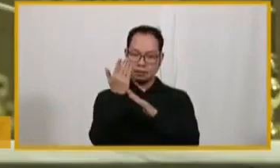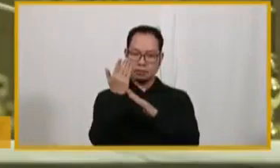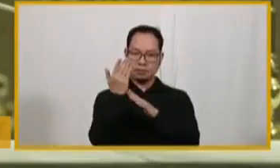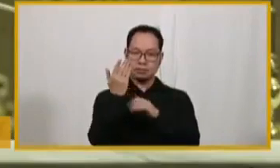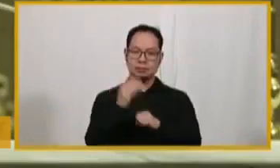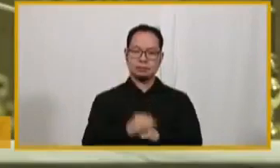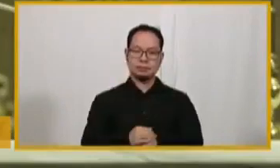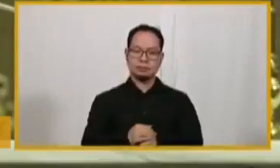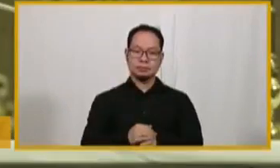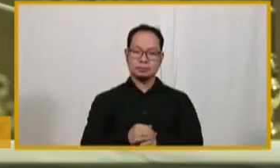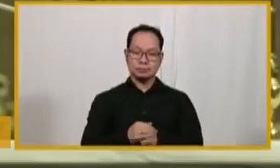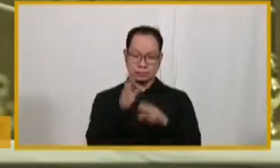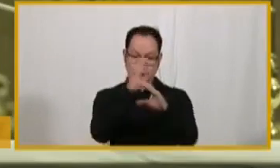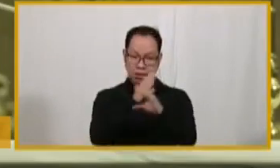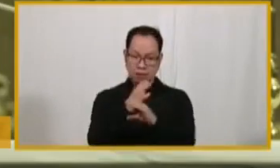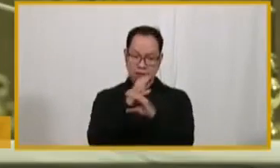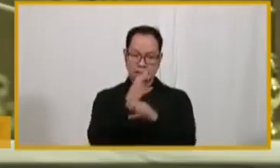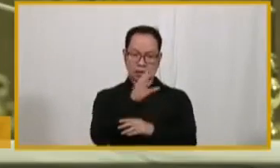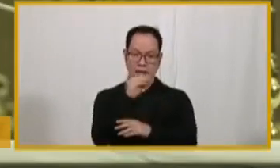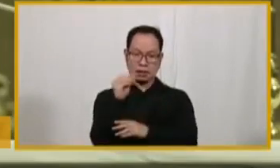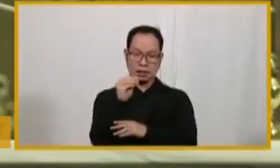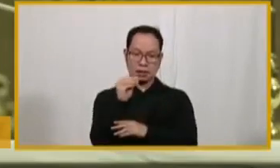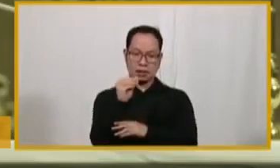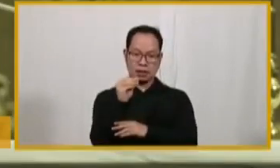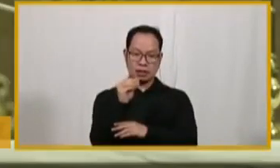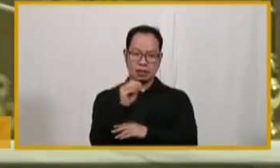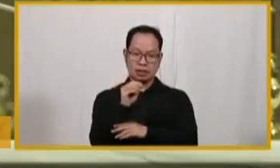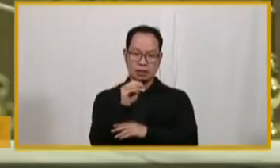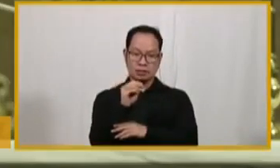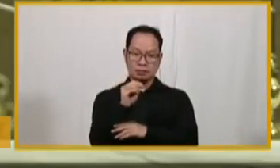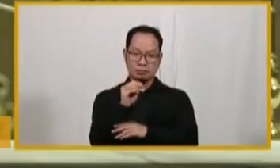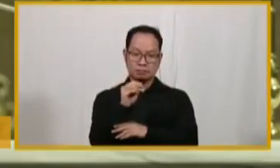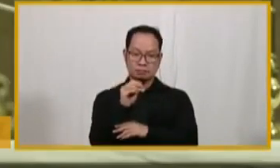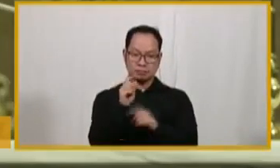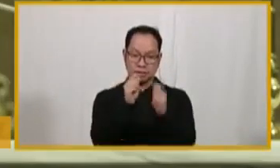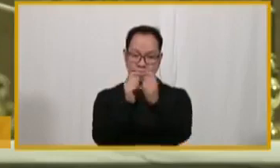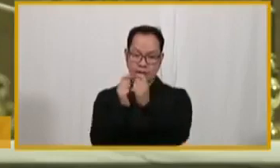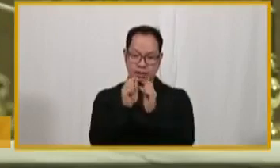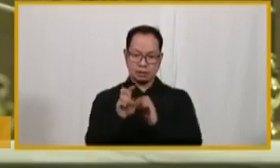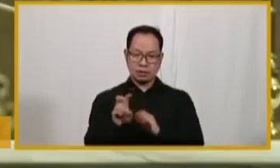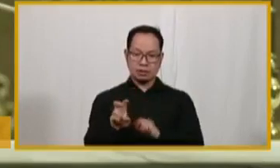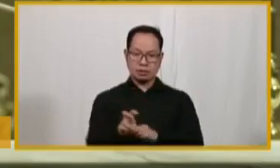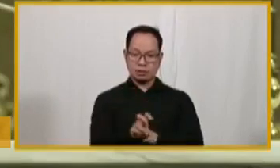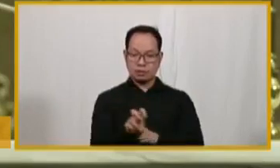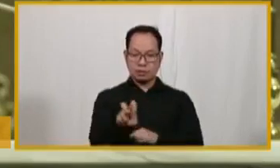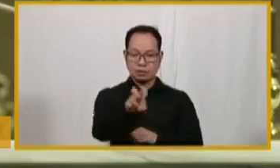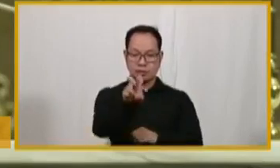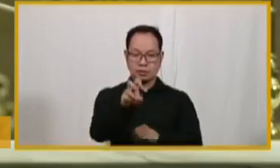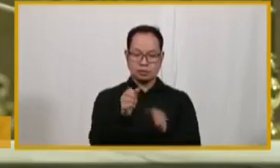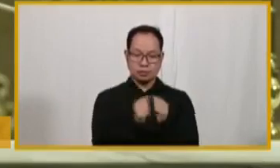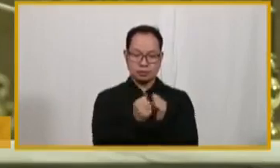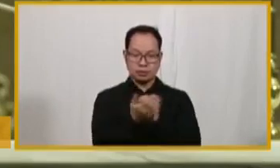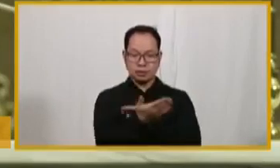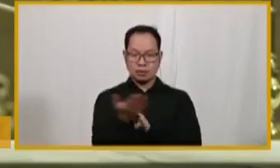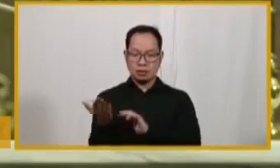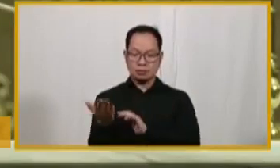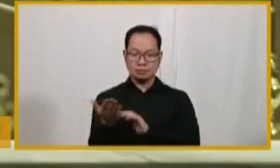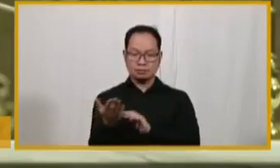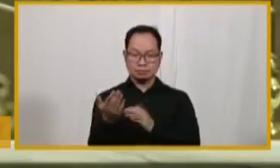ng pagdamay at pakikilakbay sa kanila. Sa gabing